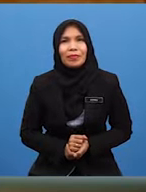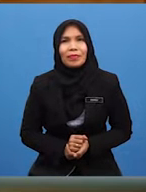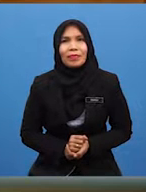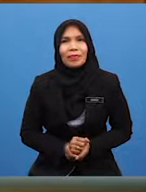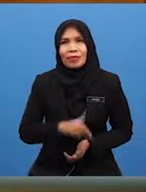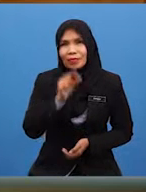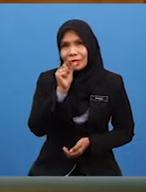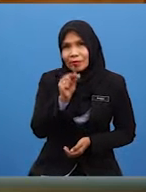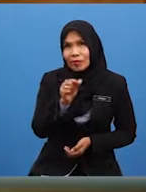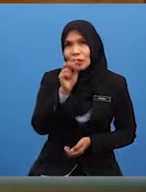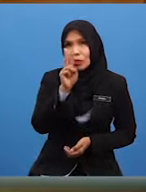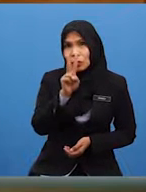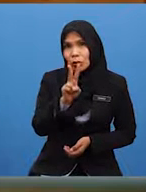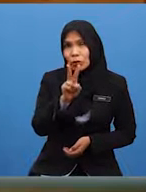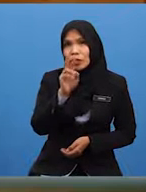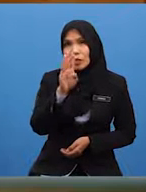Titik